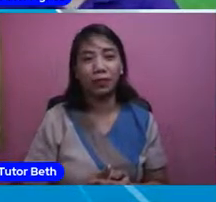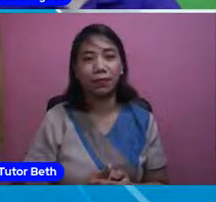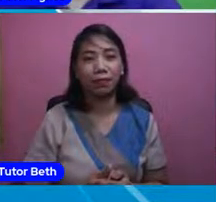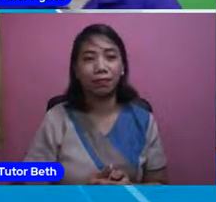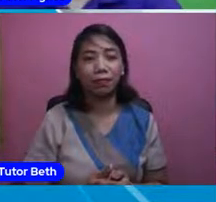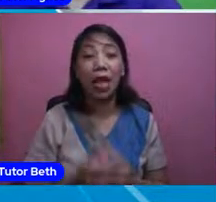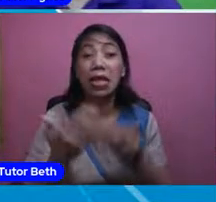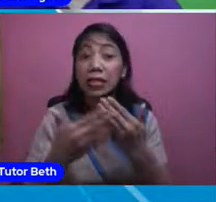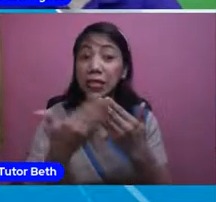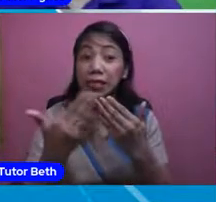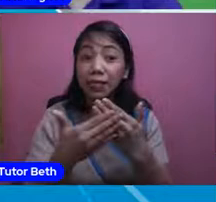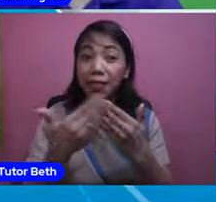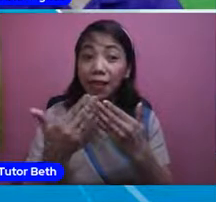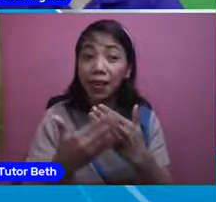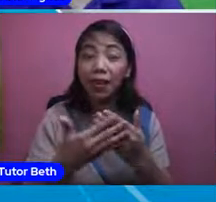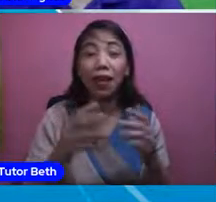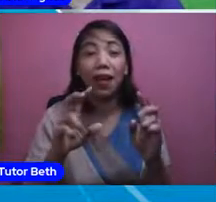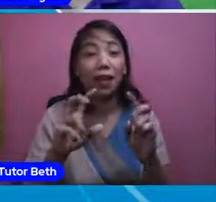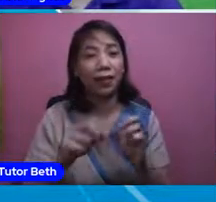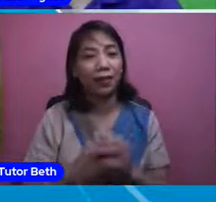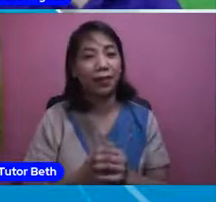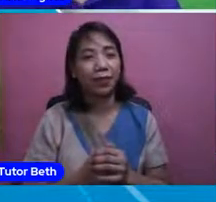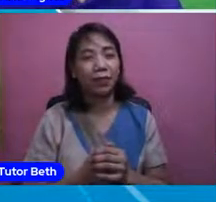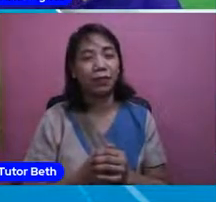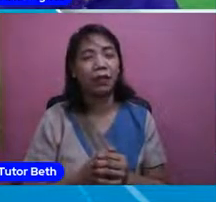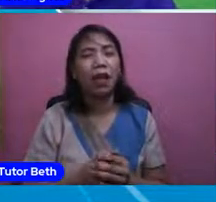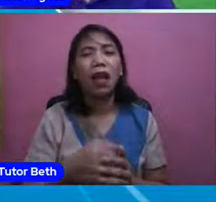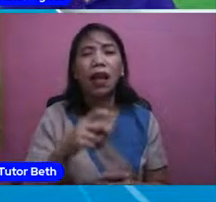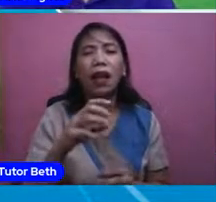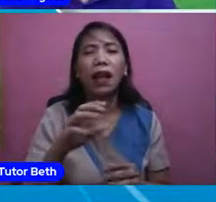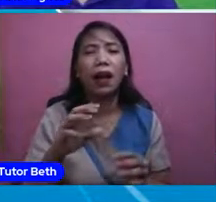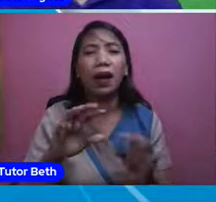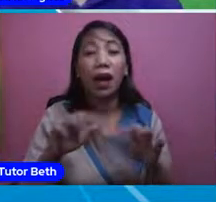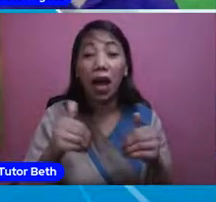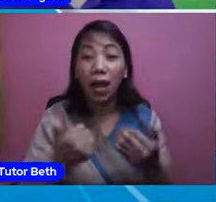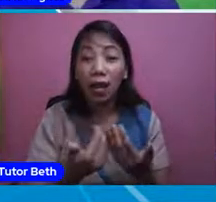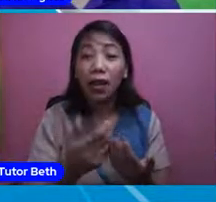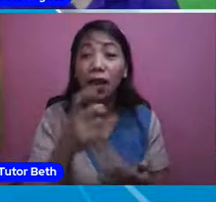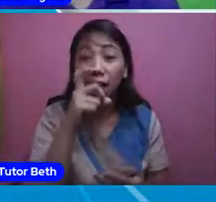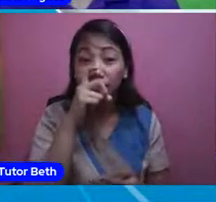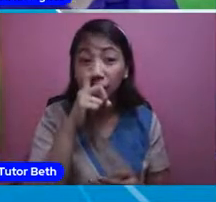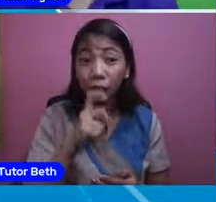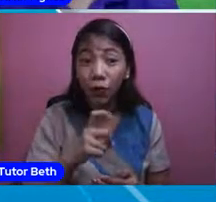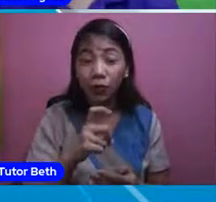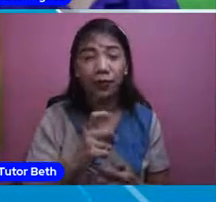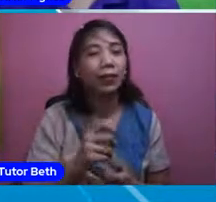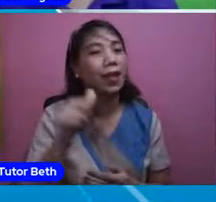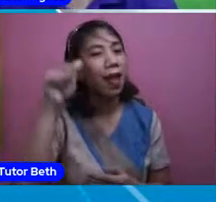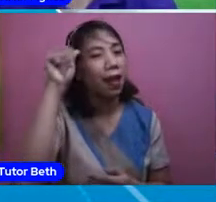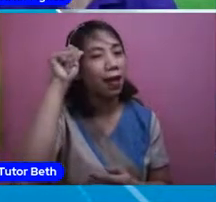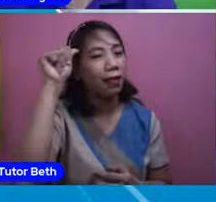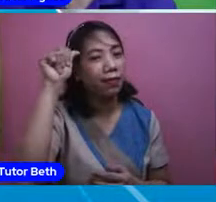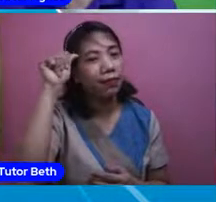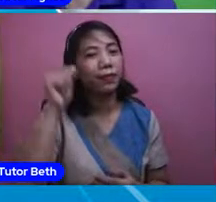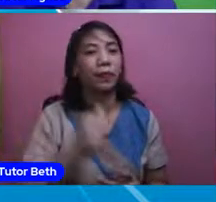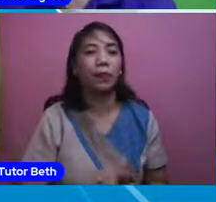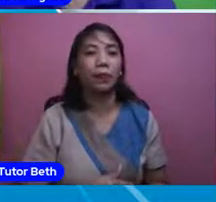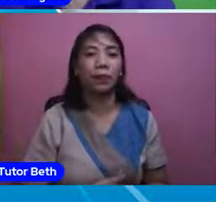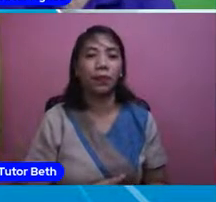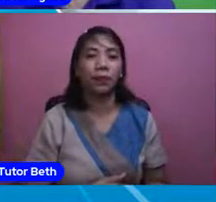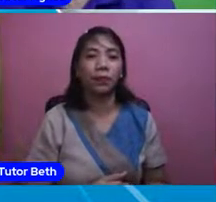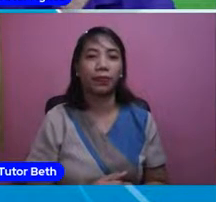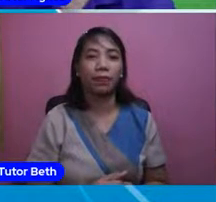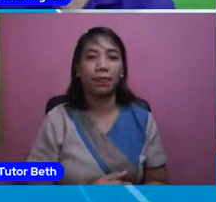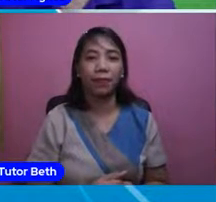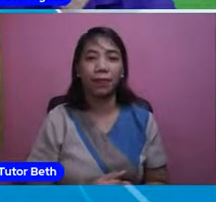Okay nga, sige nga, i-comment nyo nga, ilang taon na si Alvin ha? Hindi yung nanay niya, si Alvin. Yung batang